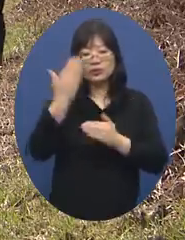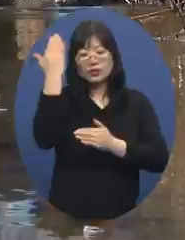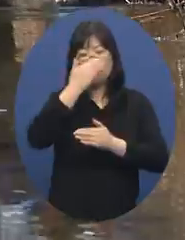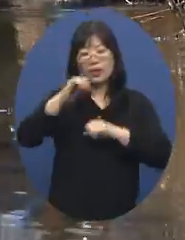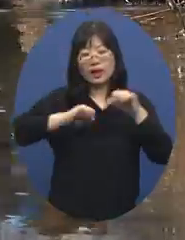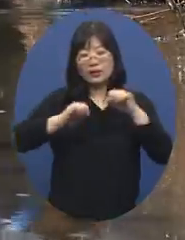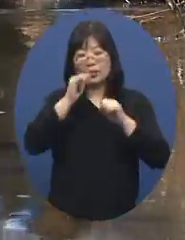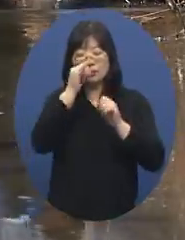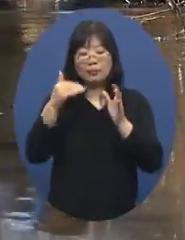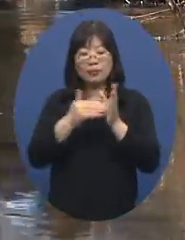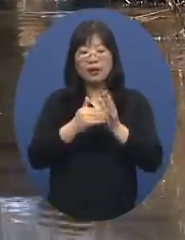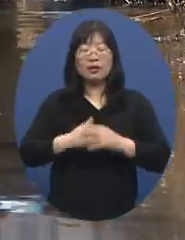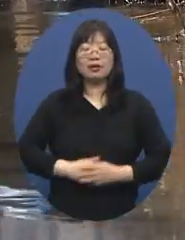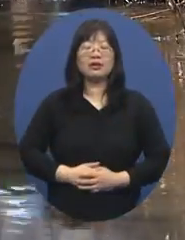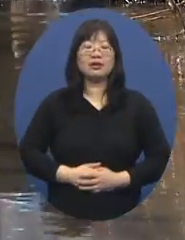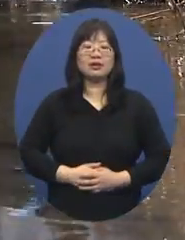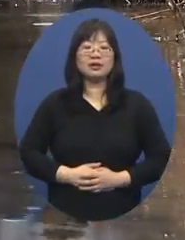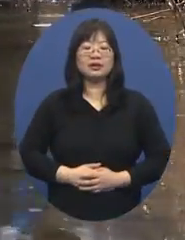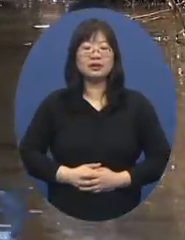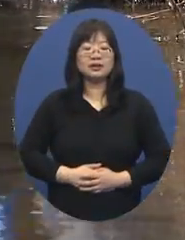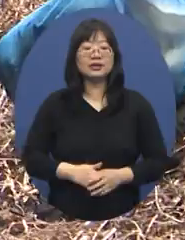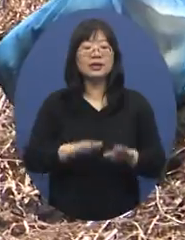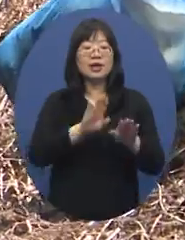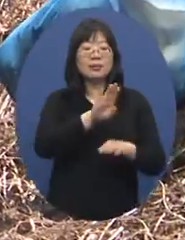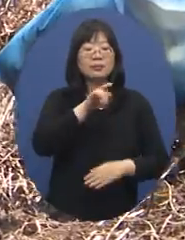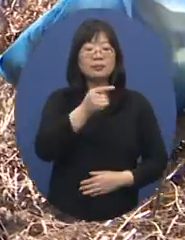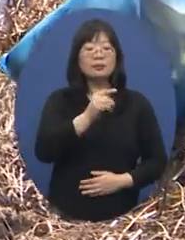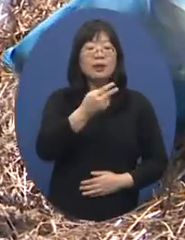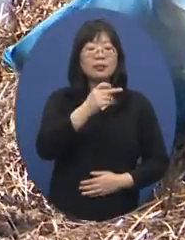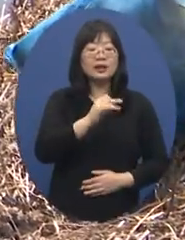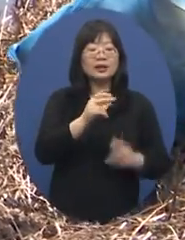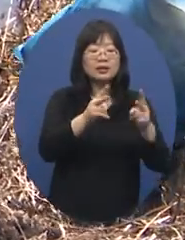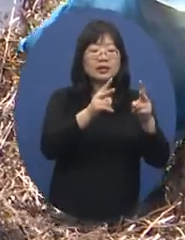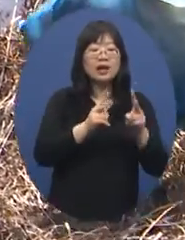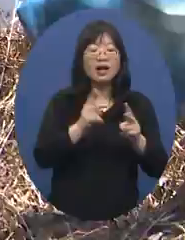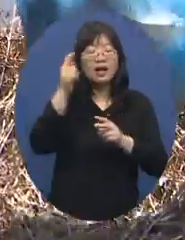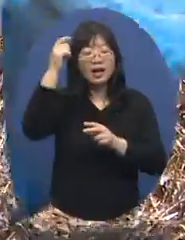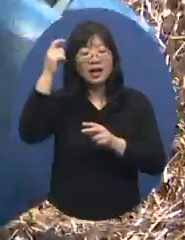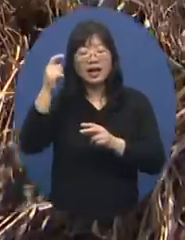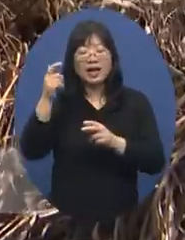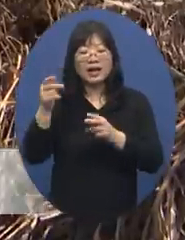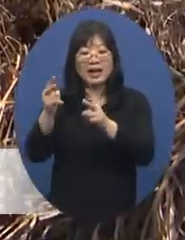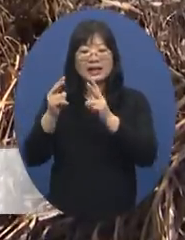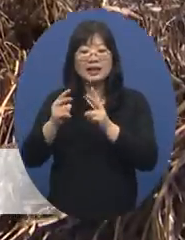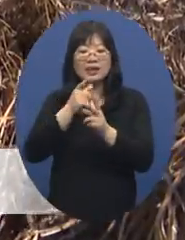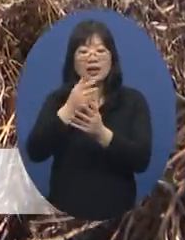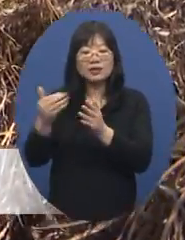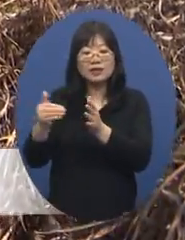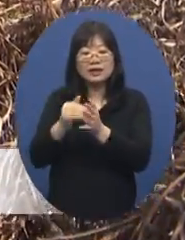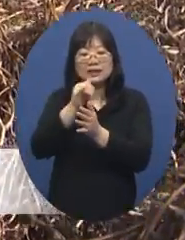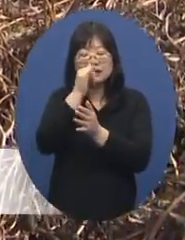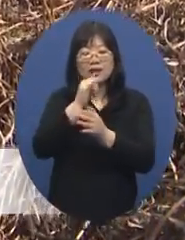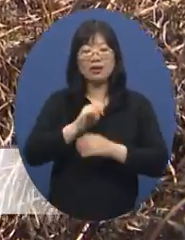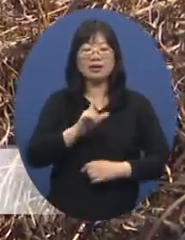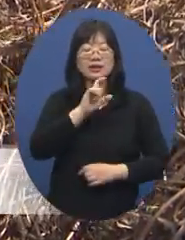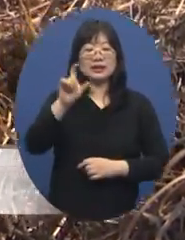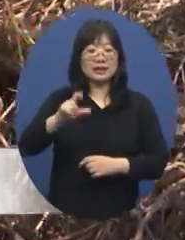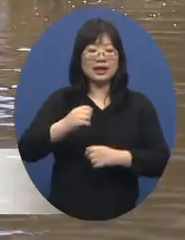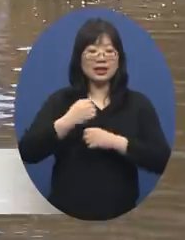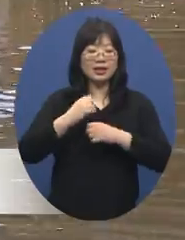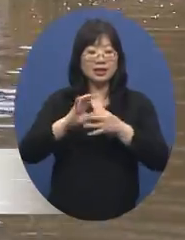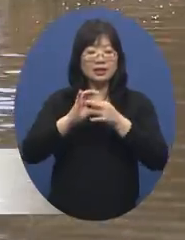나섰습니다. 덕풍천 법동교에서 한강 합류 지점에 이르는 3.5km 구간. 지자체와 군부대,